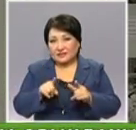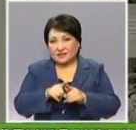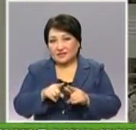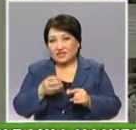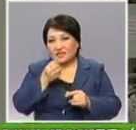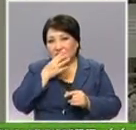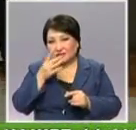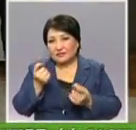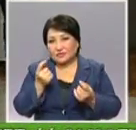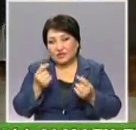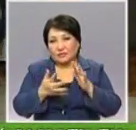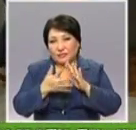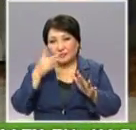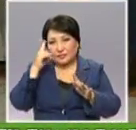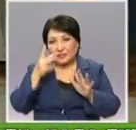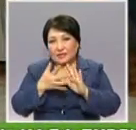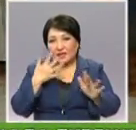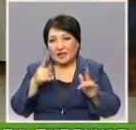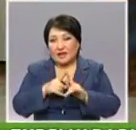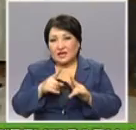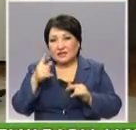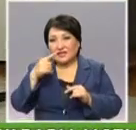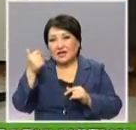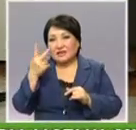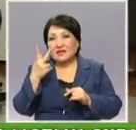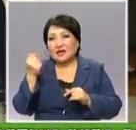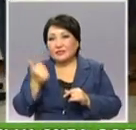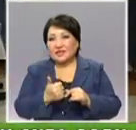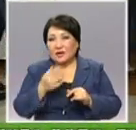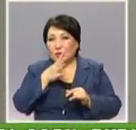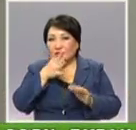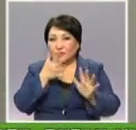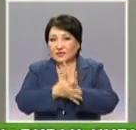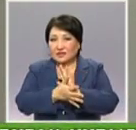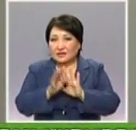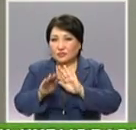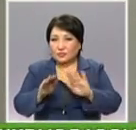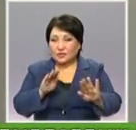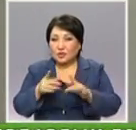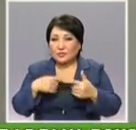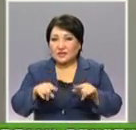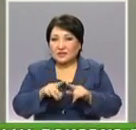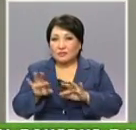қабырғасында өтіп жатқан көрмені жасақтауға 2 аптадай уақыт жұмсалған. Ұйымдастырушылар